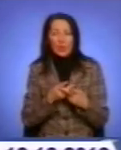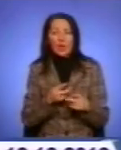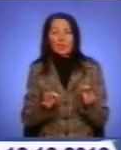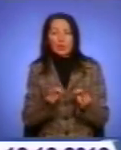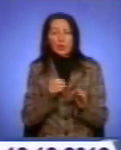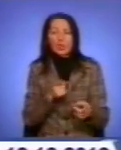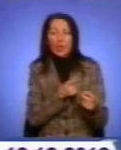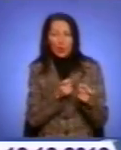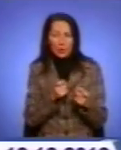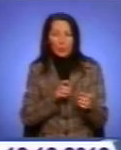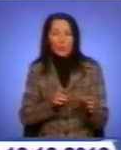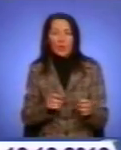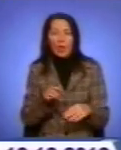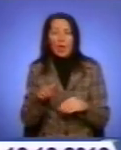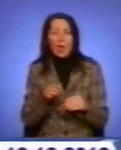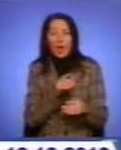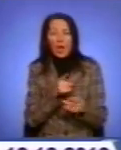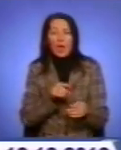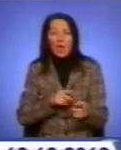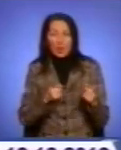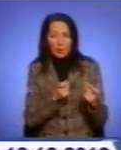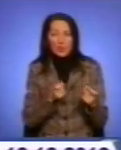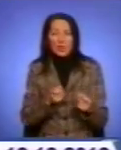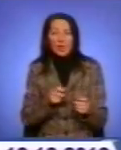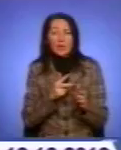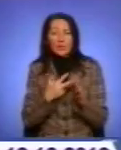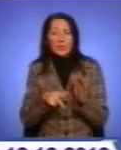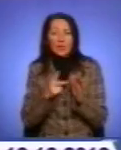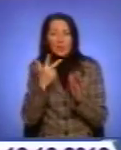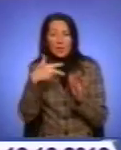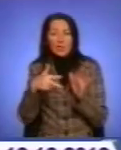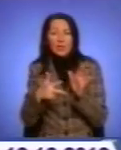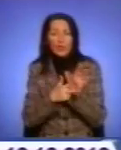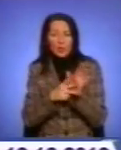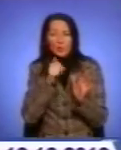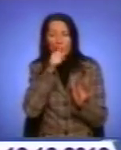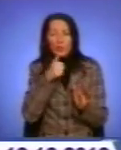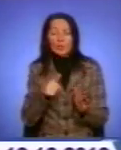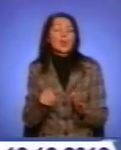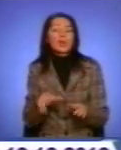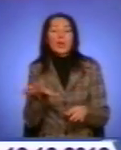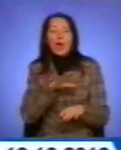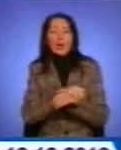Вирок виконали 8 жовтня 1938 року. Утисків і репресій зазнала вся сім'я.